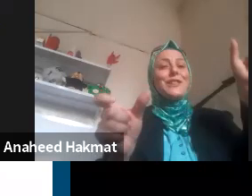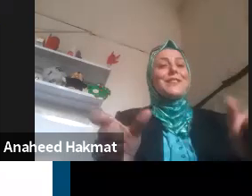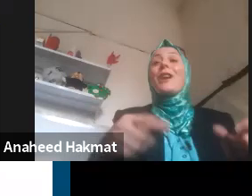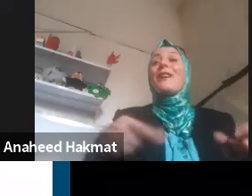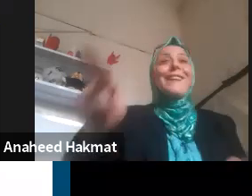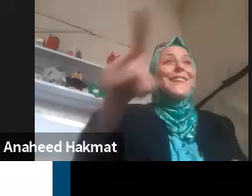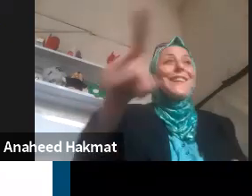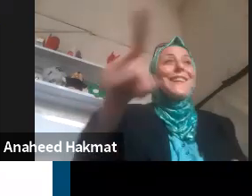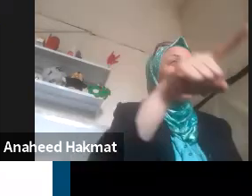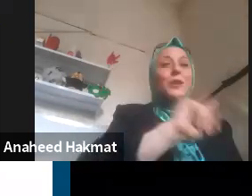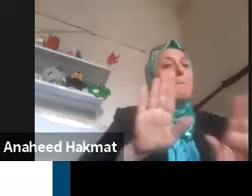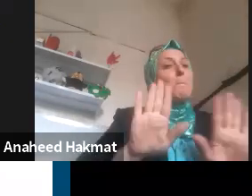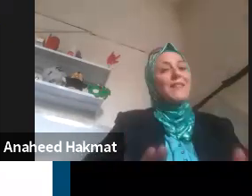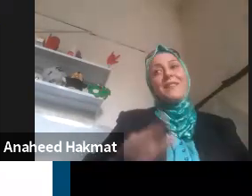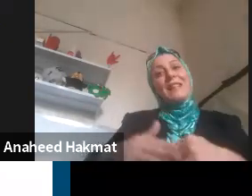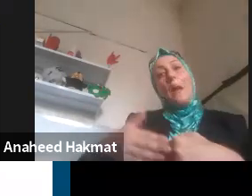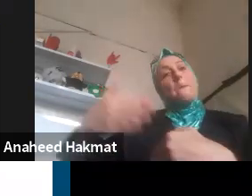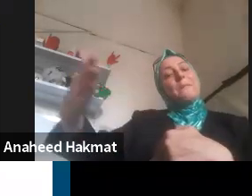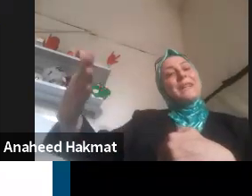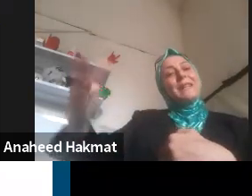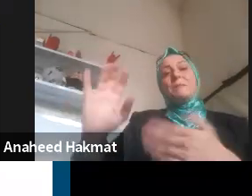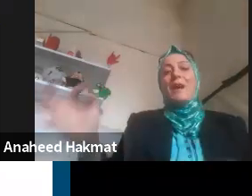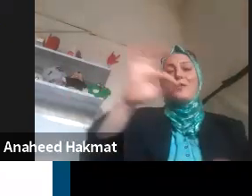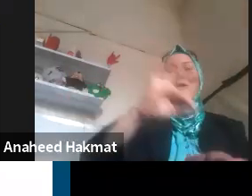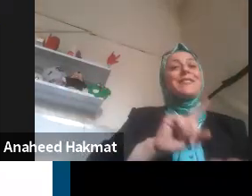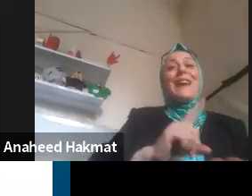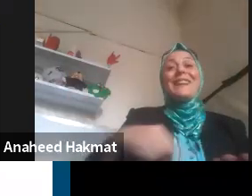حدا برات الوصول.